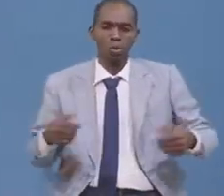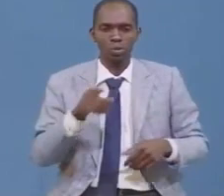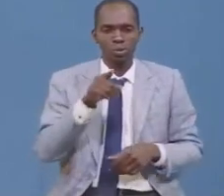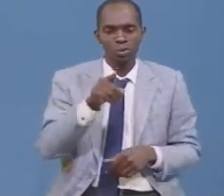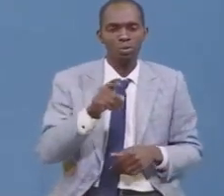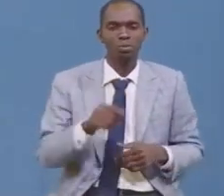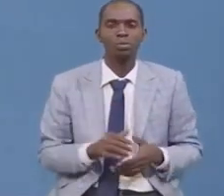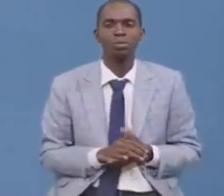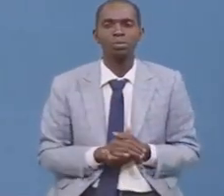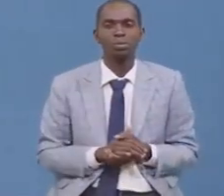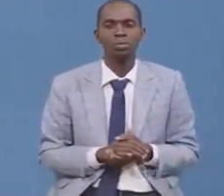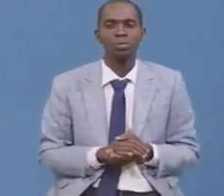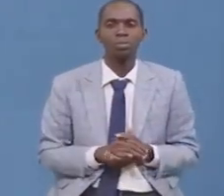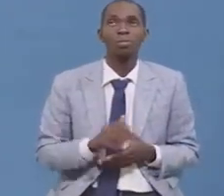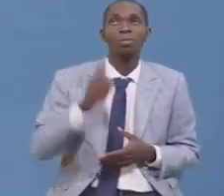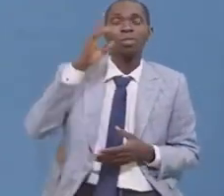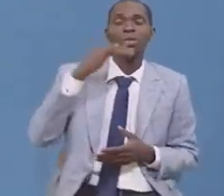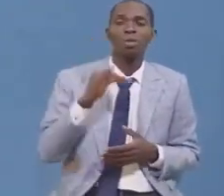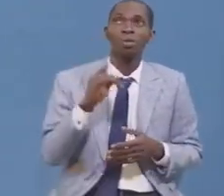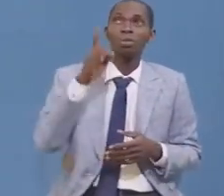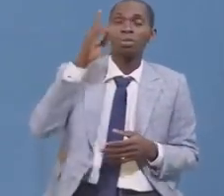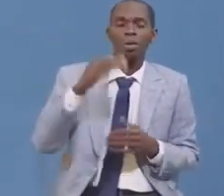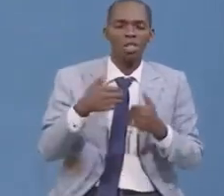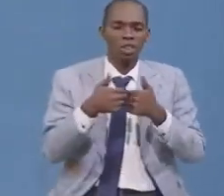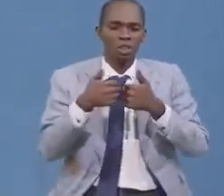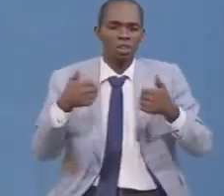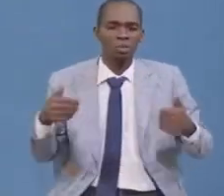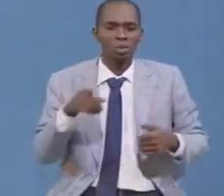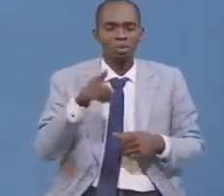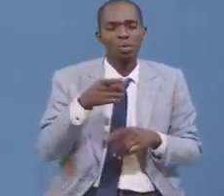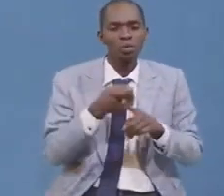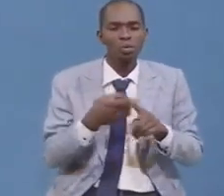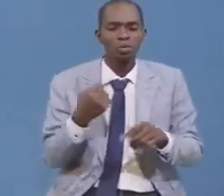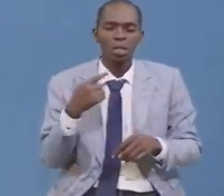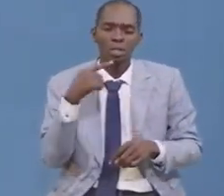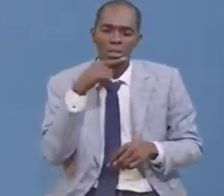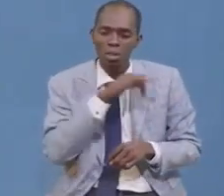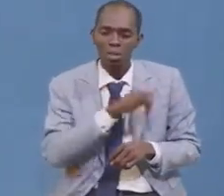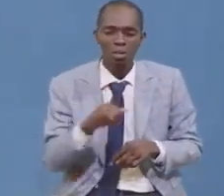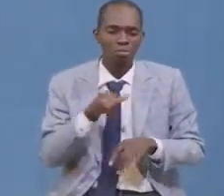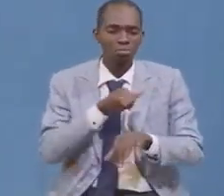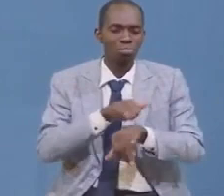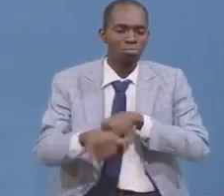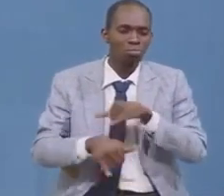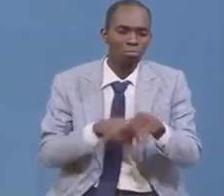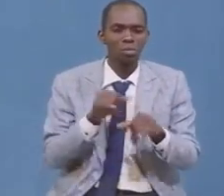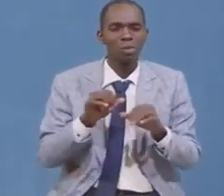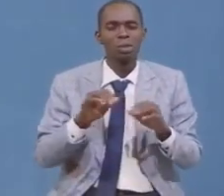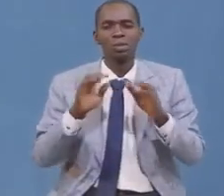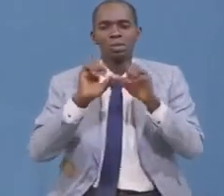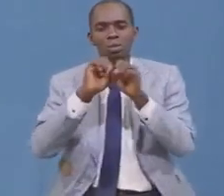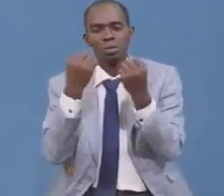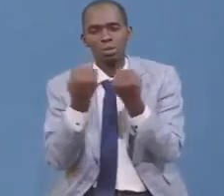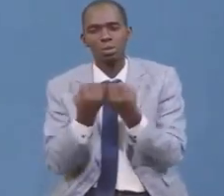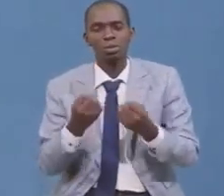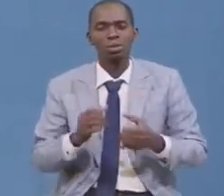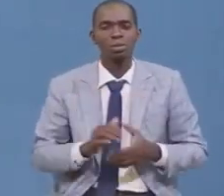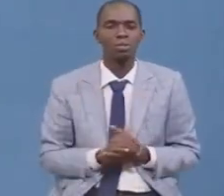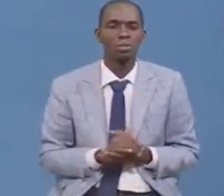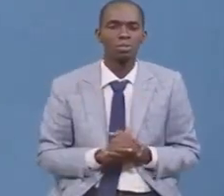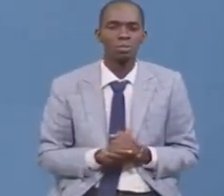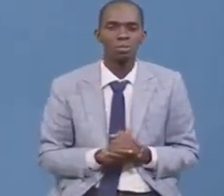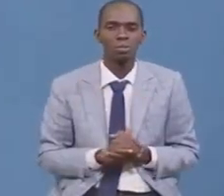లాగి వేస్తాడేమో అని. He separates you from the lying, deceptive society. ఆ విధంగా